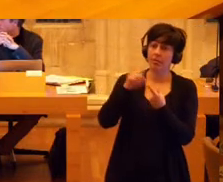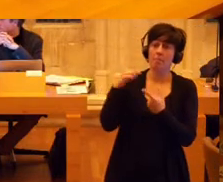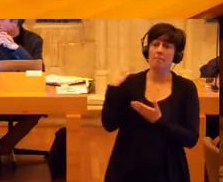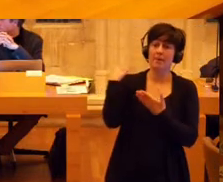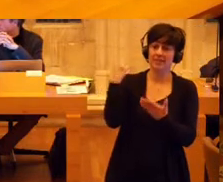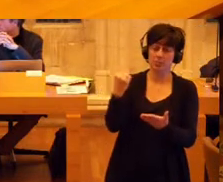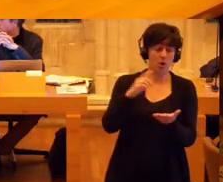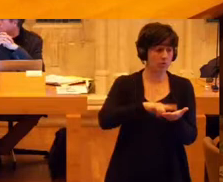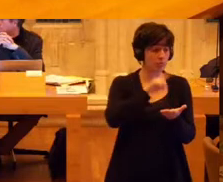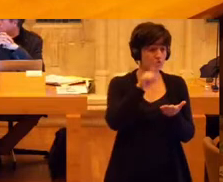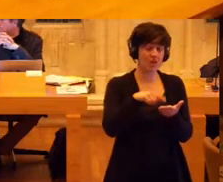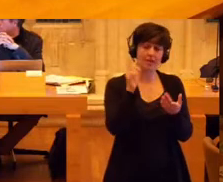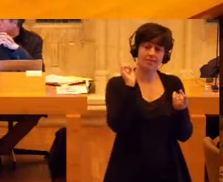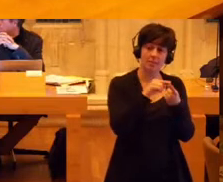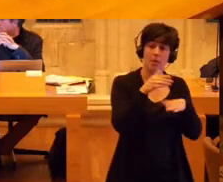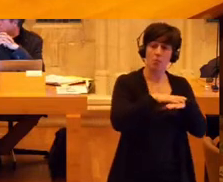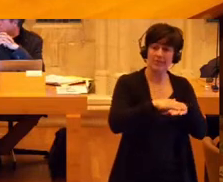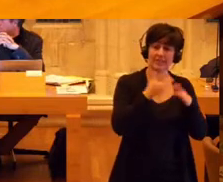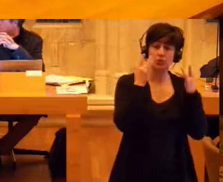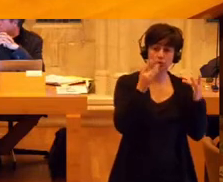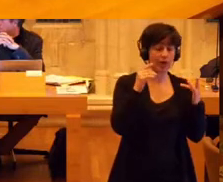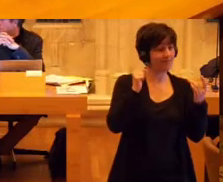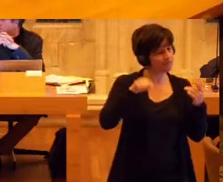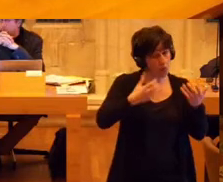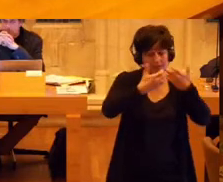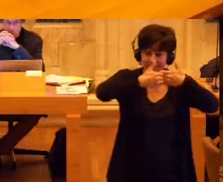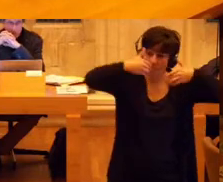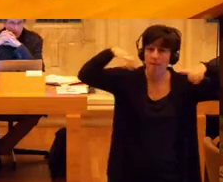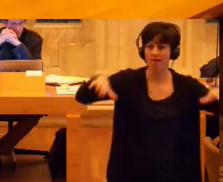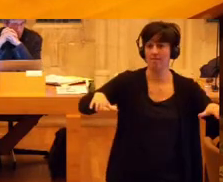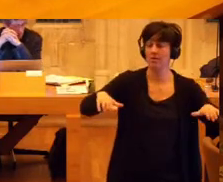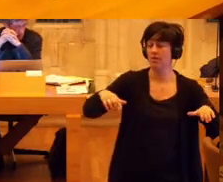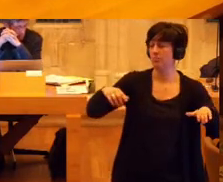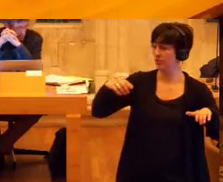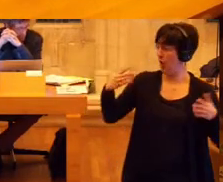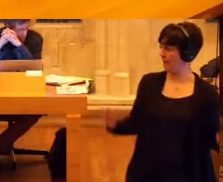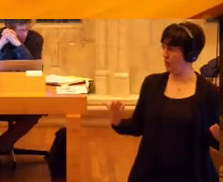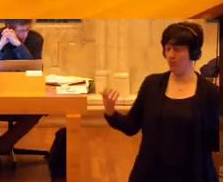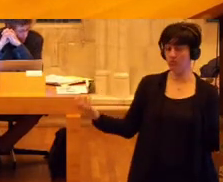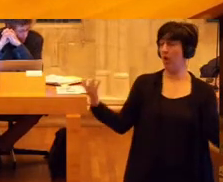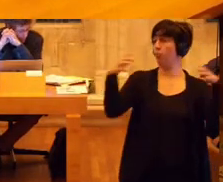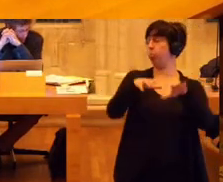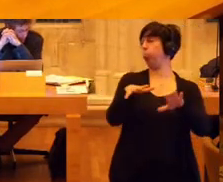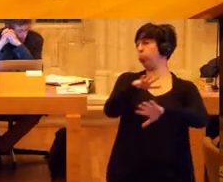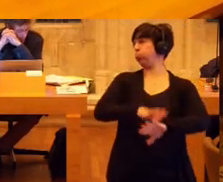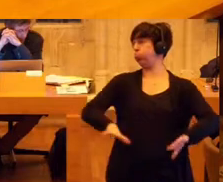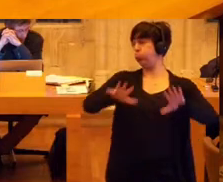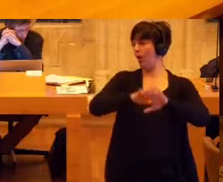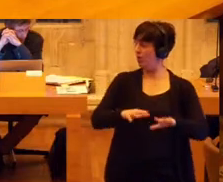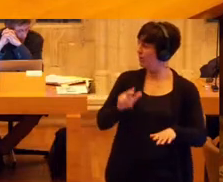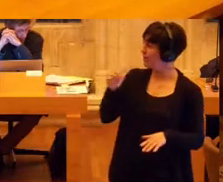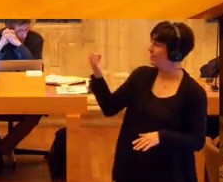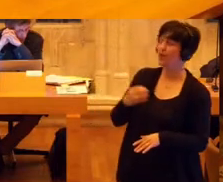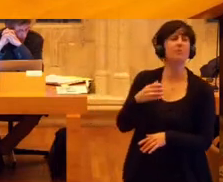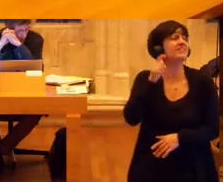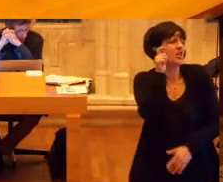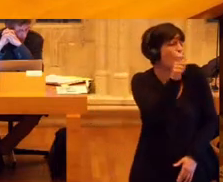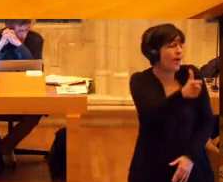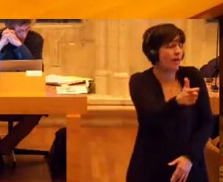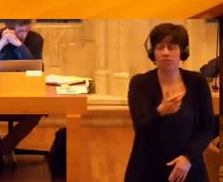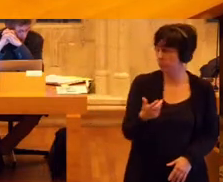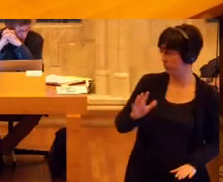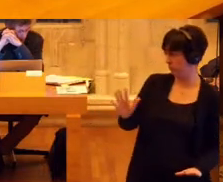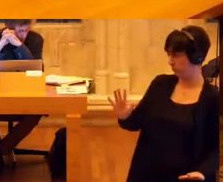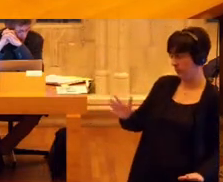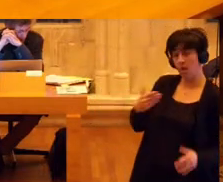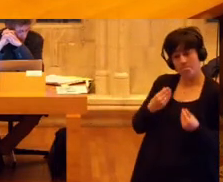budgets attribués à la politique culturelle. C'est très flou, vous allez nous dire que tout ça c'est cohérent, etc.